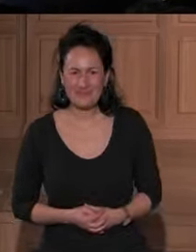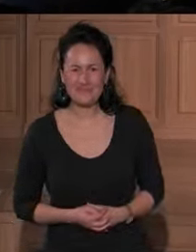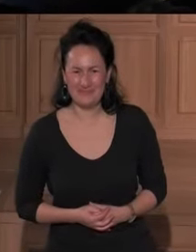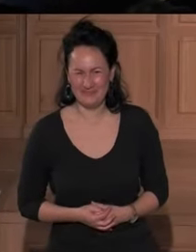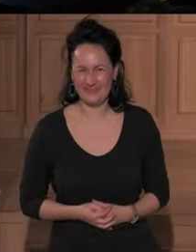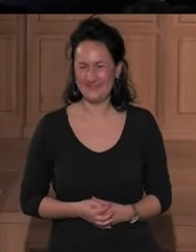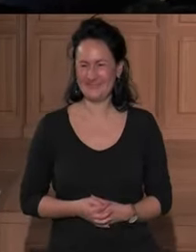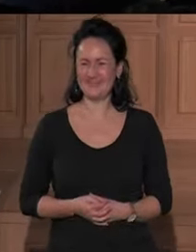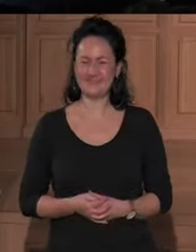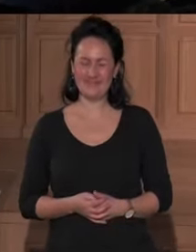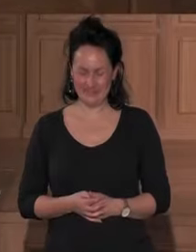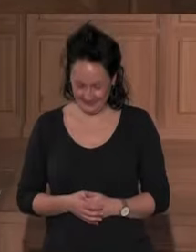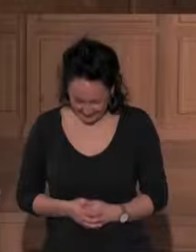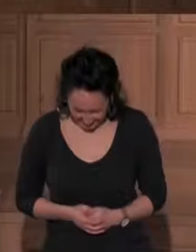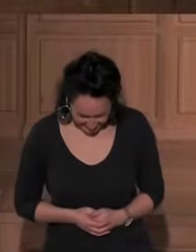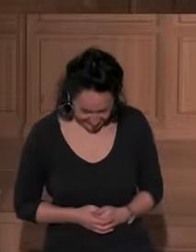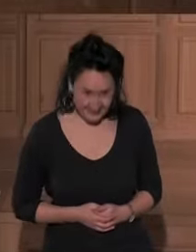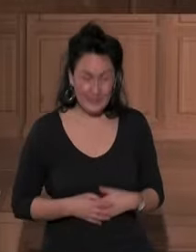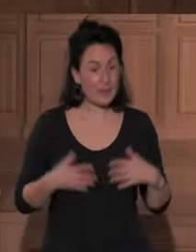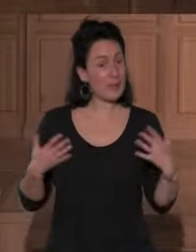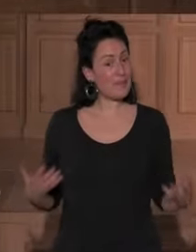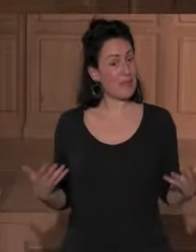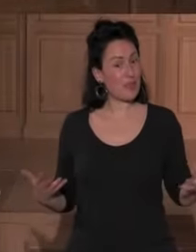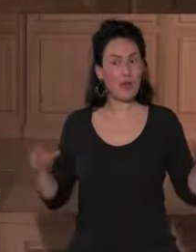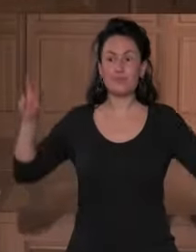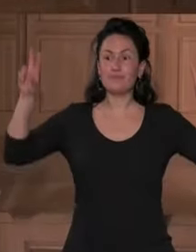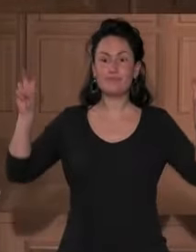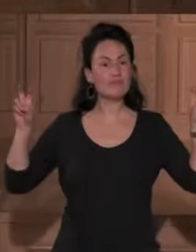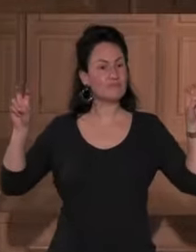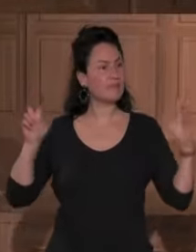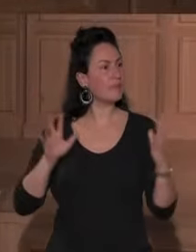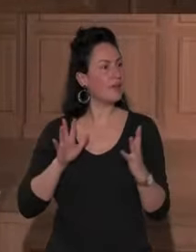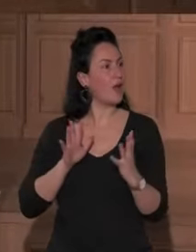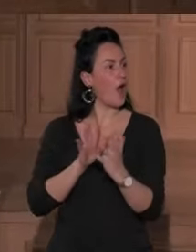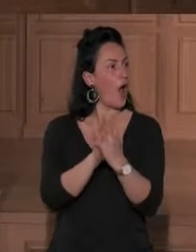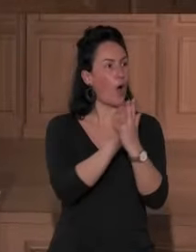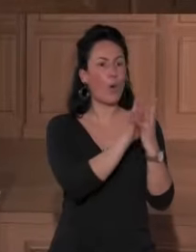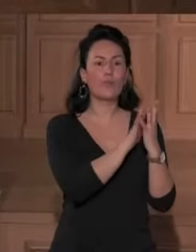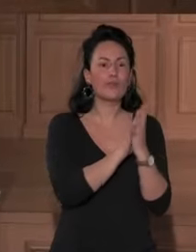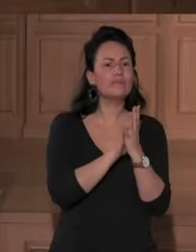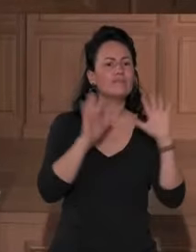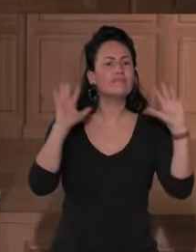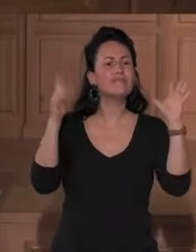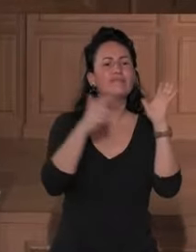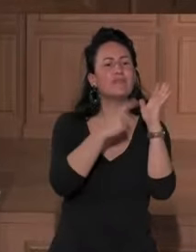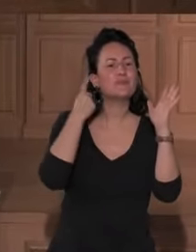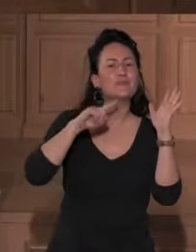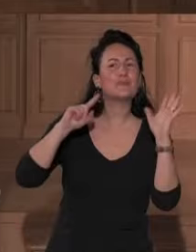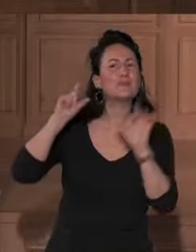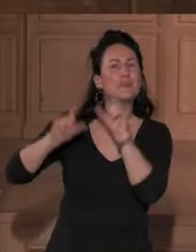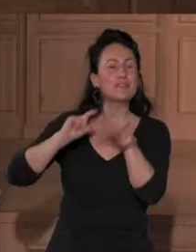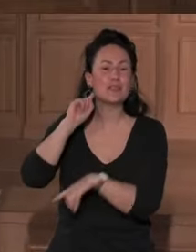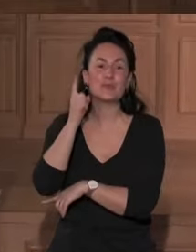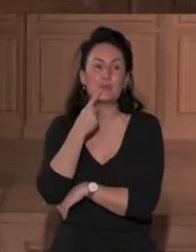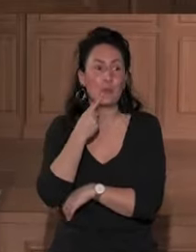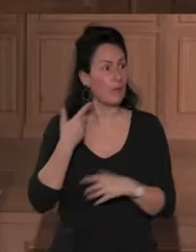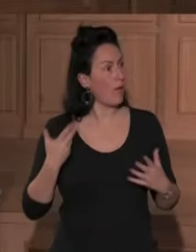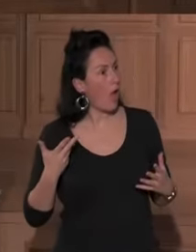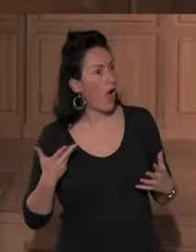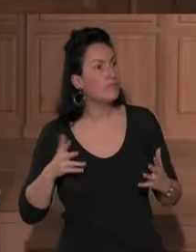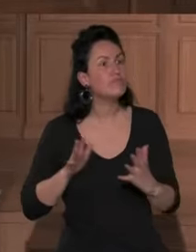C'est maintenant le temps de la rencontre. On fait comme ça avec nos amis qui signent. C'est le temps de la rencontre. Quoi ? Ici dans la